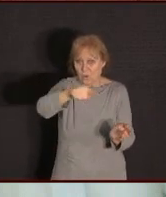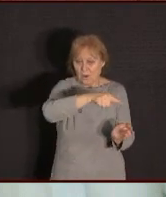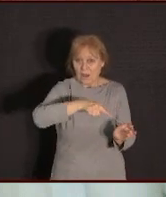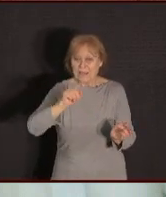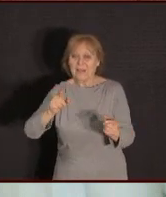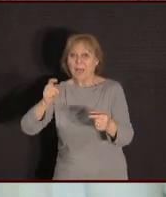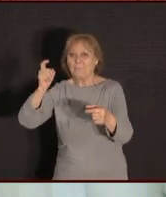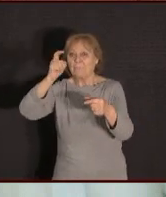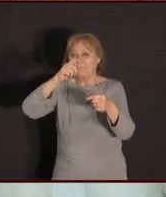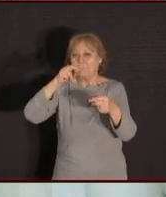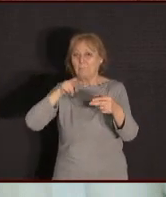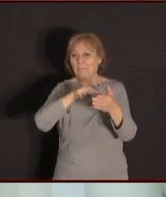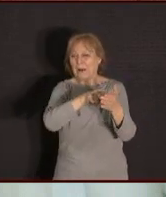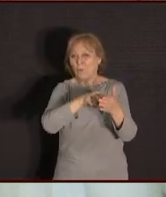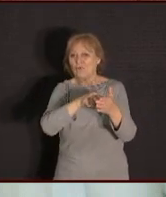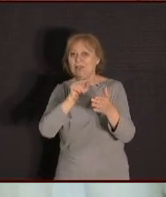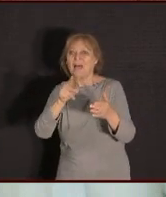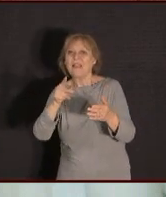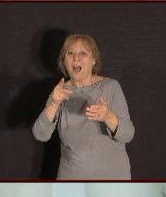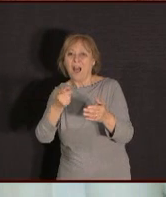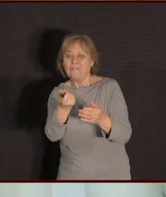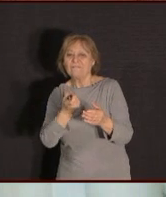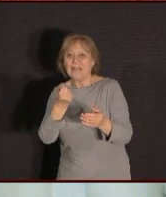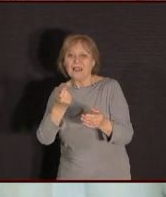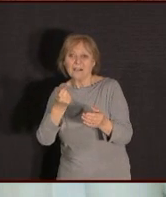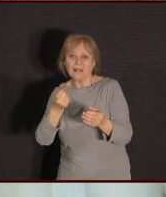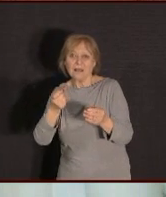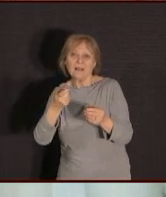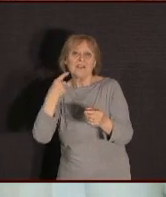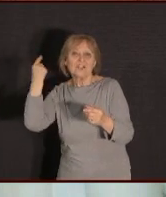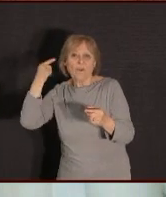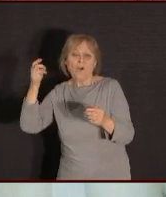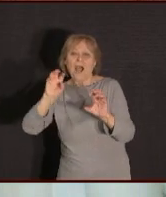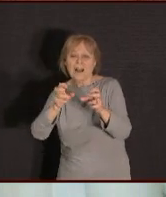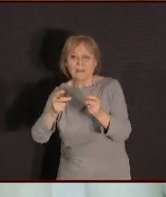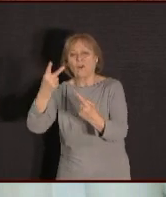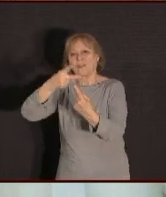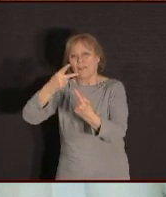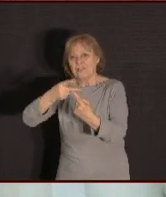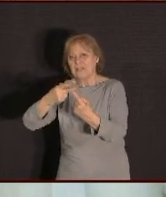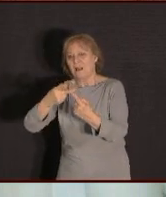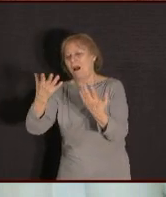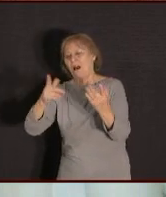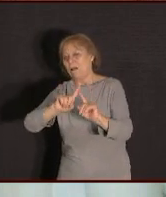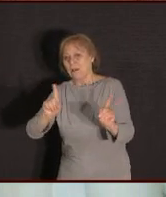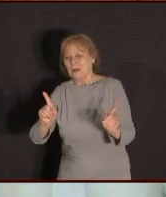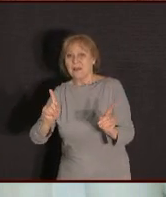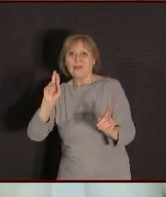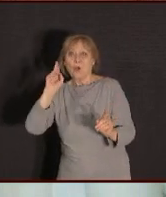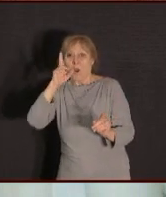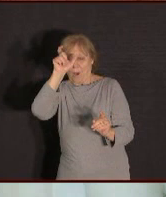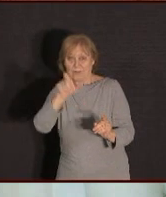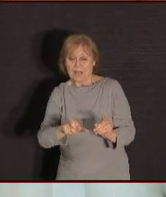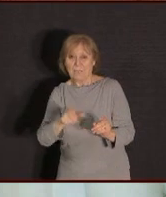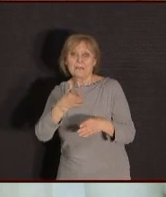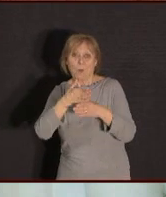je priključena zdaj na vir zvoka. Ali je to radio, lahko je televizija, mikrofon, inštrument. In potem gluha oseba s